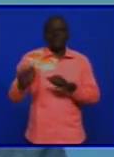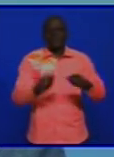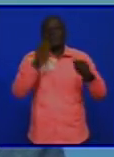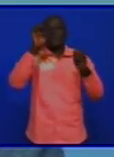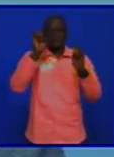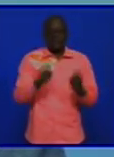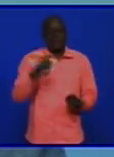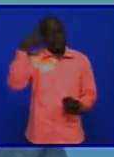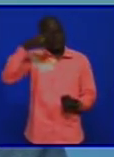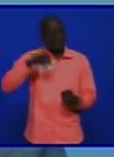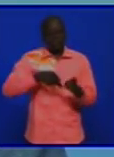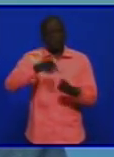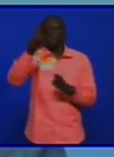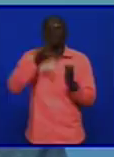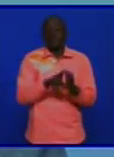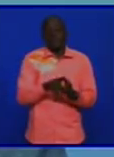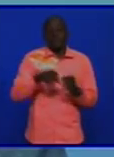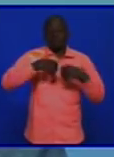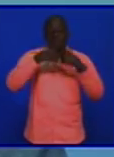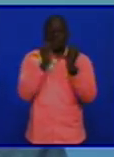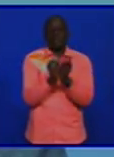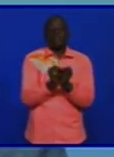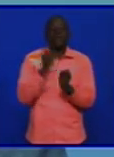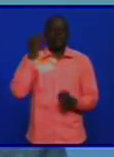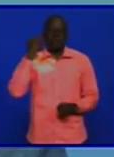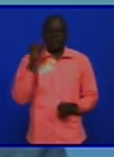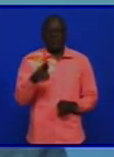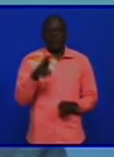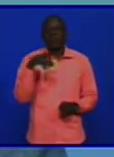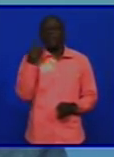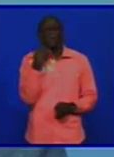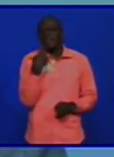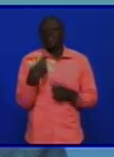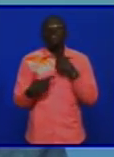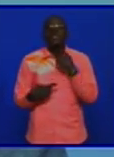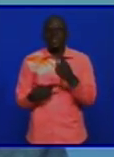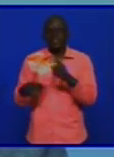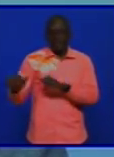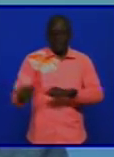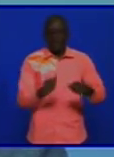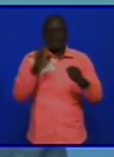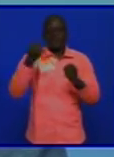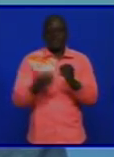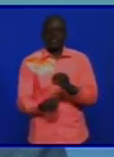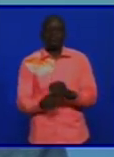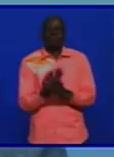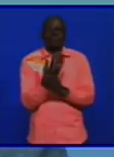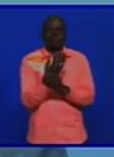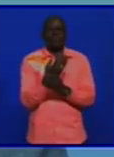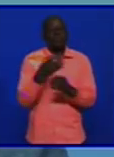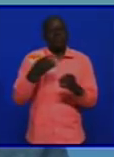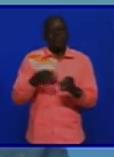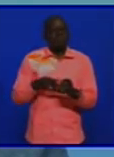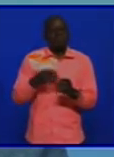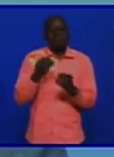secteur minier. Et qui dit donc activité promotionnelle